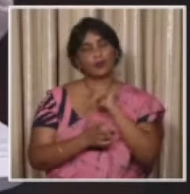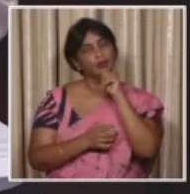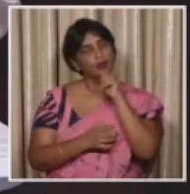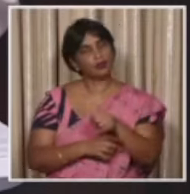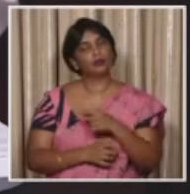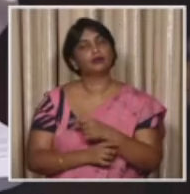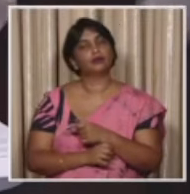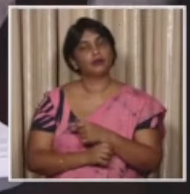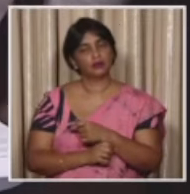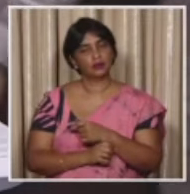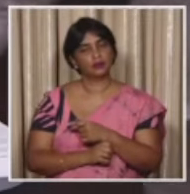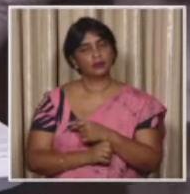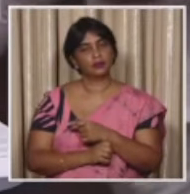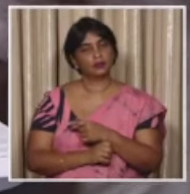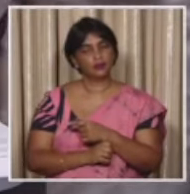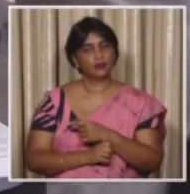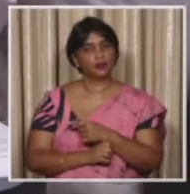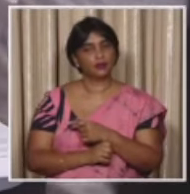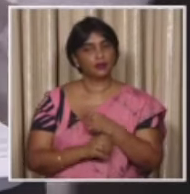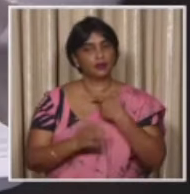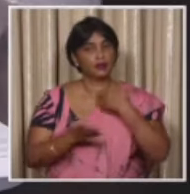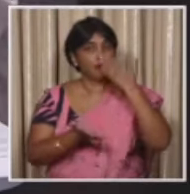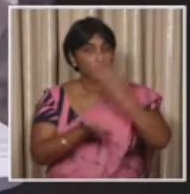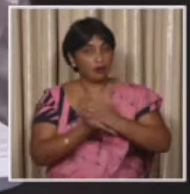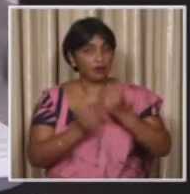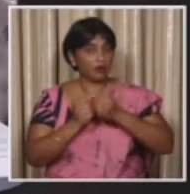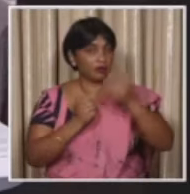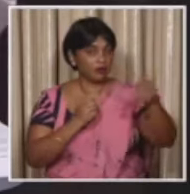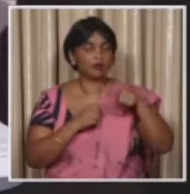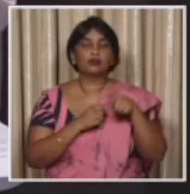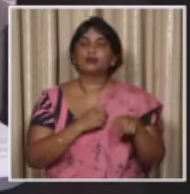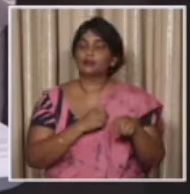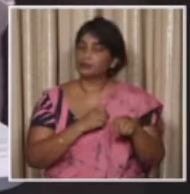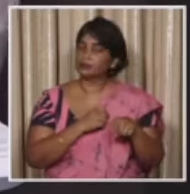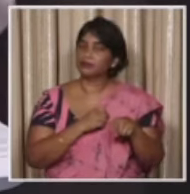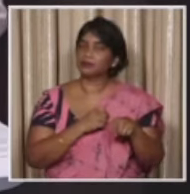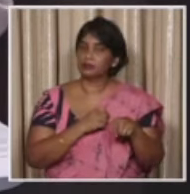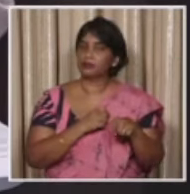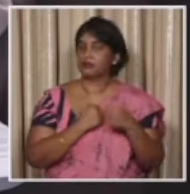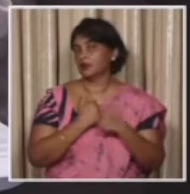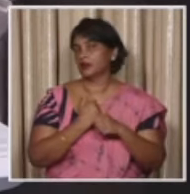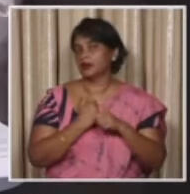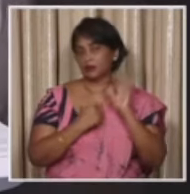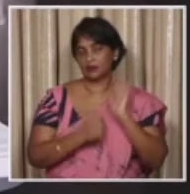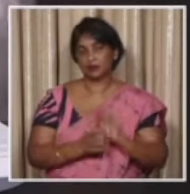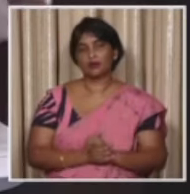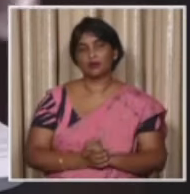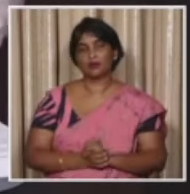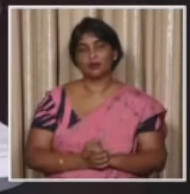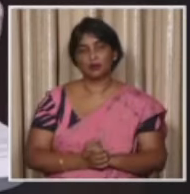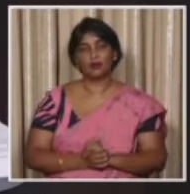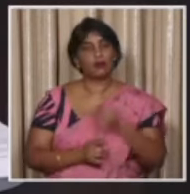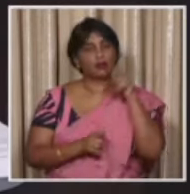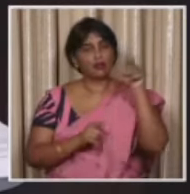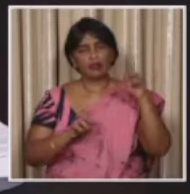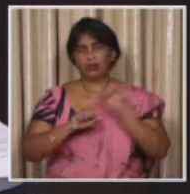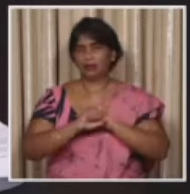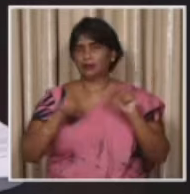වශයෙන්ම deadlock situation එකක් නිර්මාණය වෙනවා. එතනත් නැති මෙතනත්